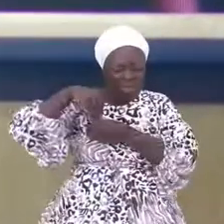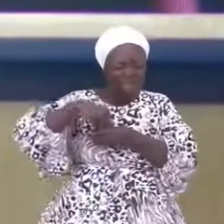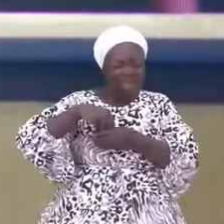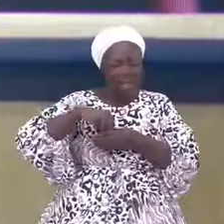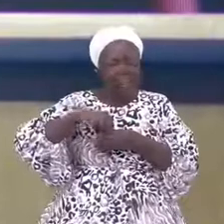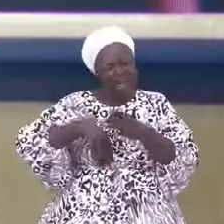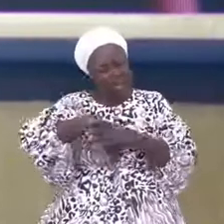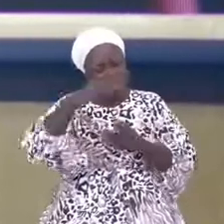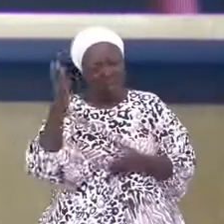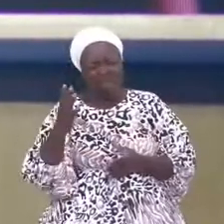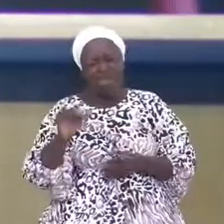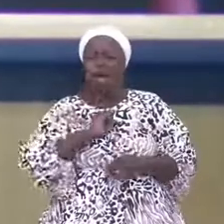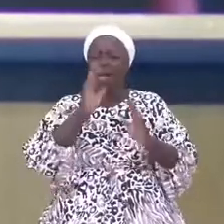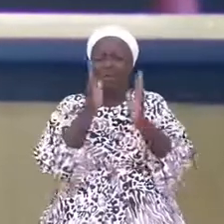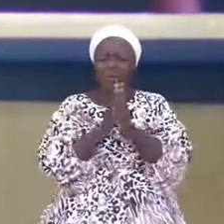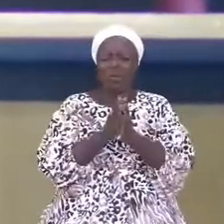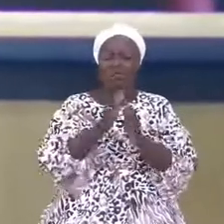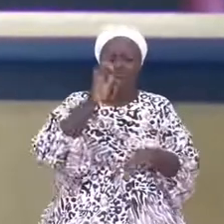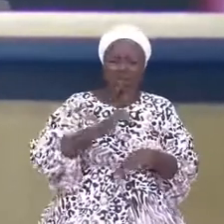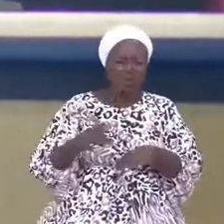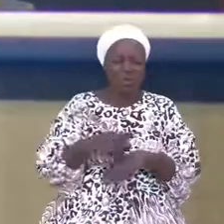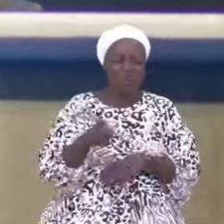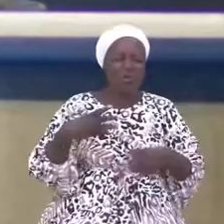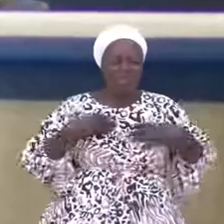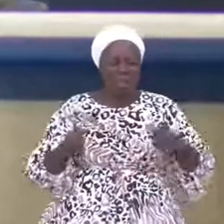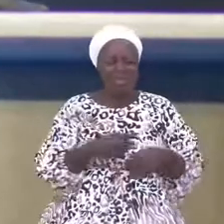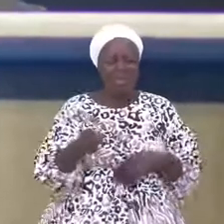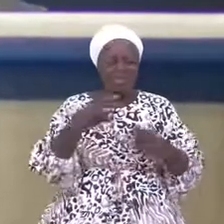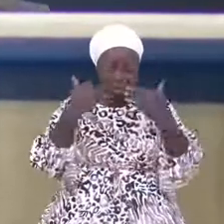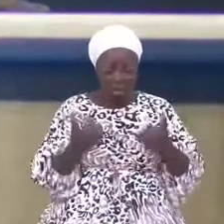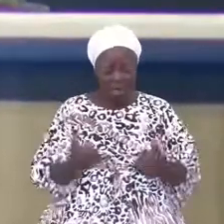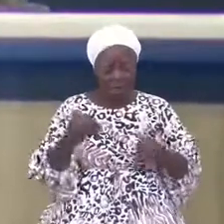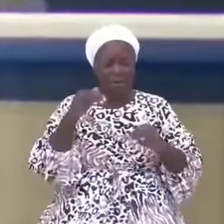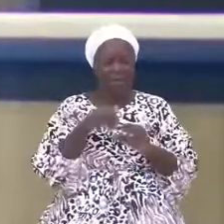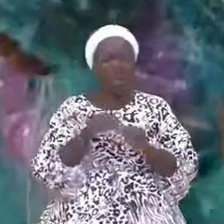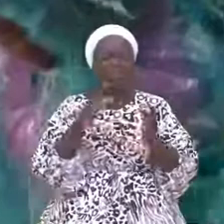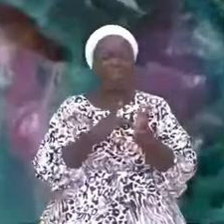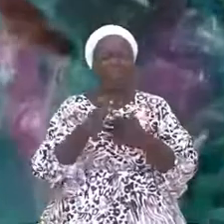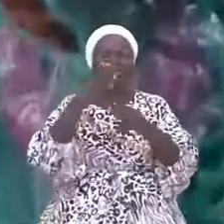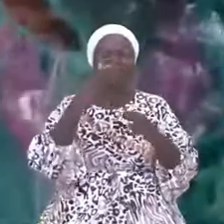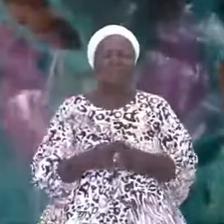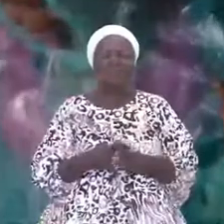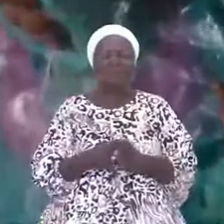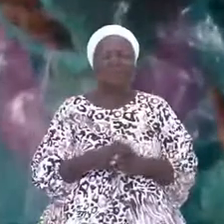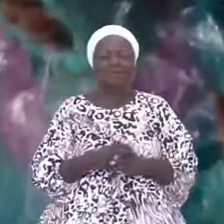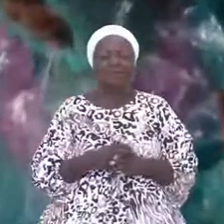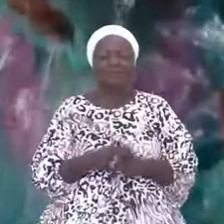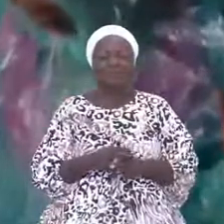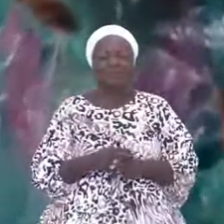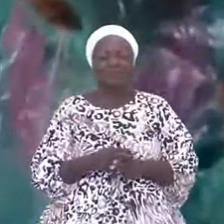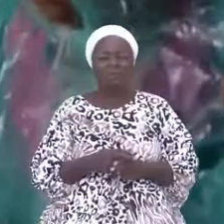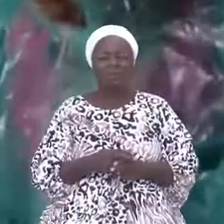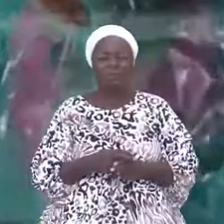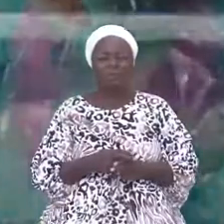pieds, intérieurement, extérieurement, je prie, touche-les. Guéris-les maintenant au nom